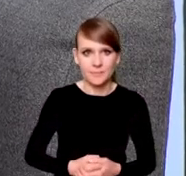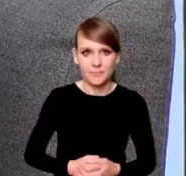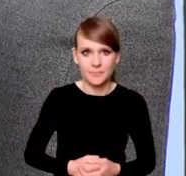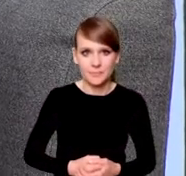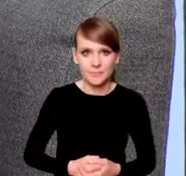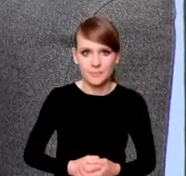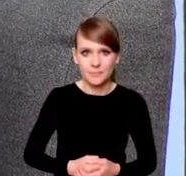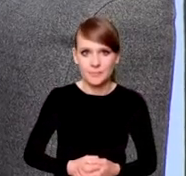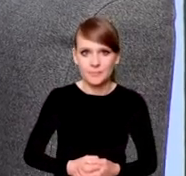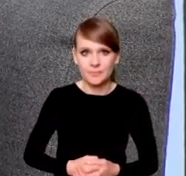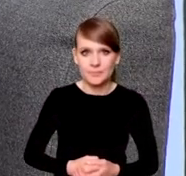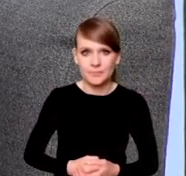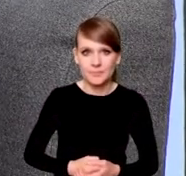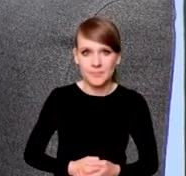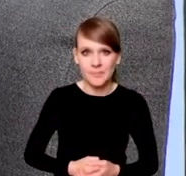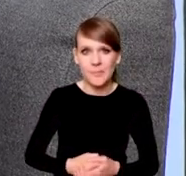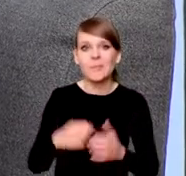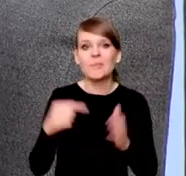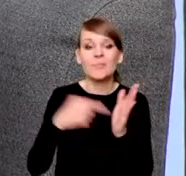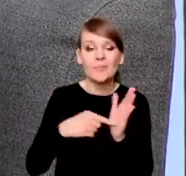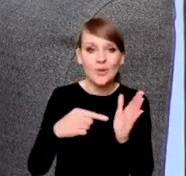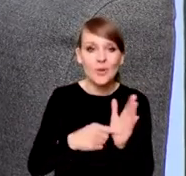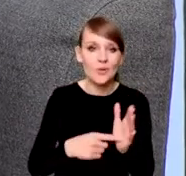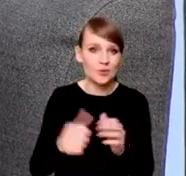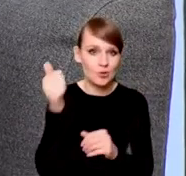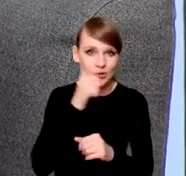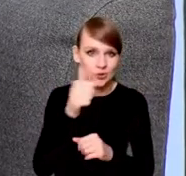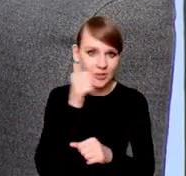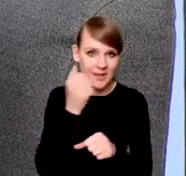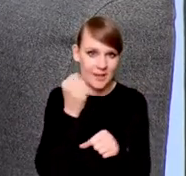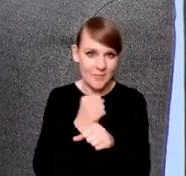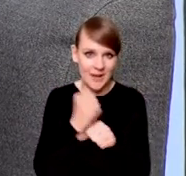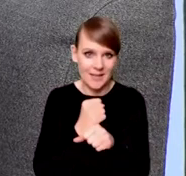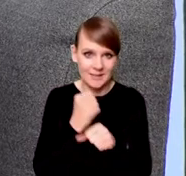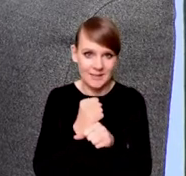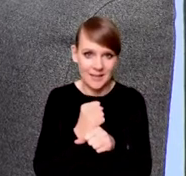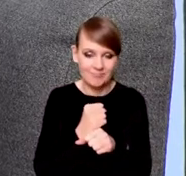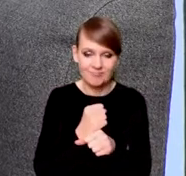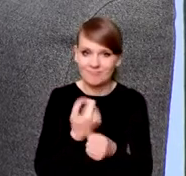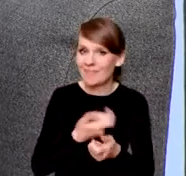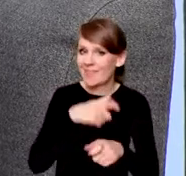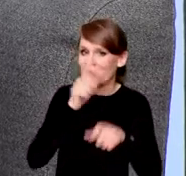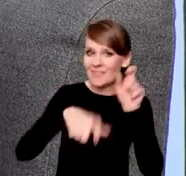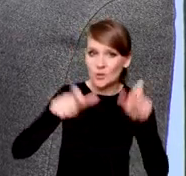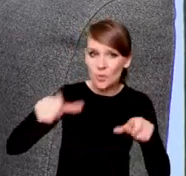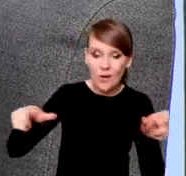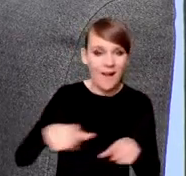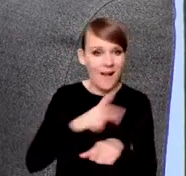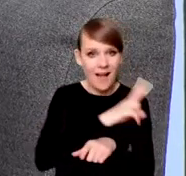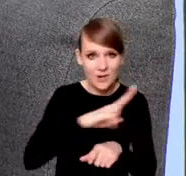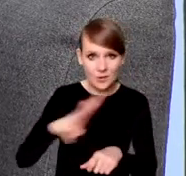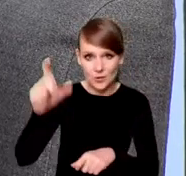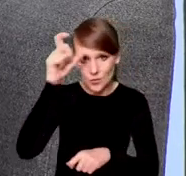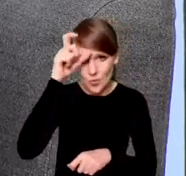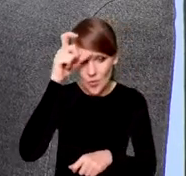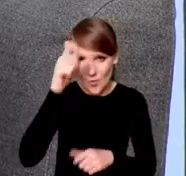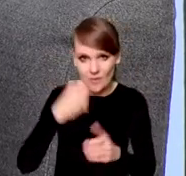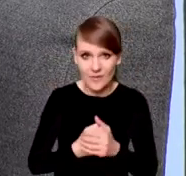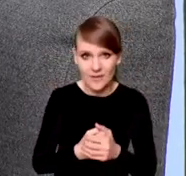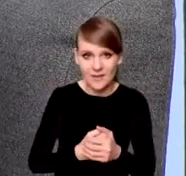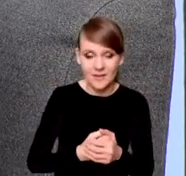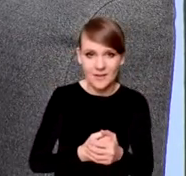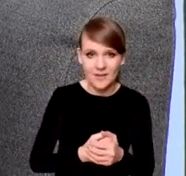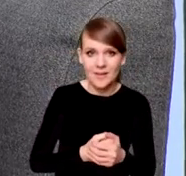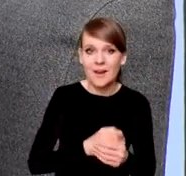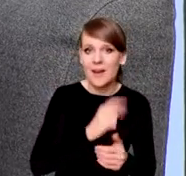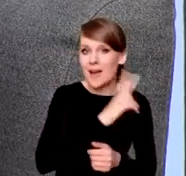I to jest codzienna praca na poziomie indywidualnym każdego z nas jako człowieka, każdego z nas